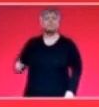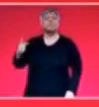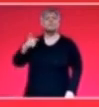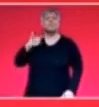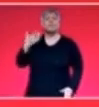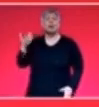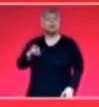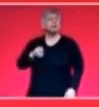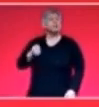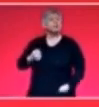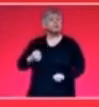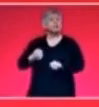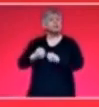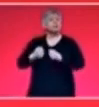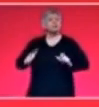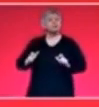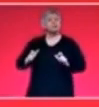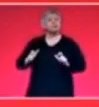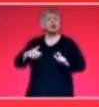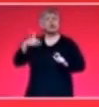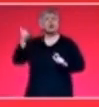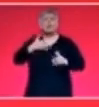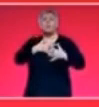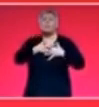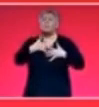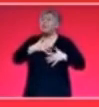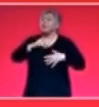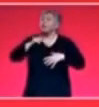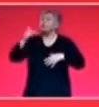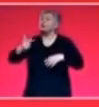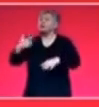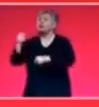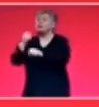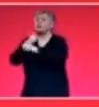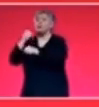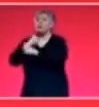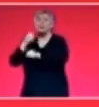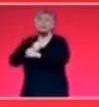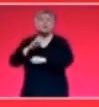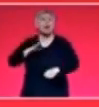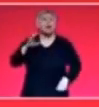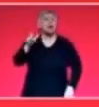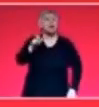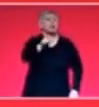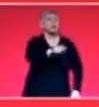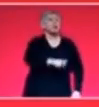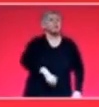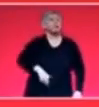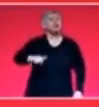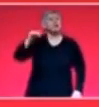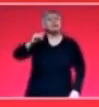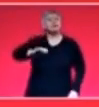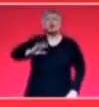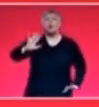υπερασπίζεται με πάθος τα συμφέροντα των εργαζομένων, του ελληνικού λαού, σε κάθε τι που